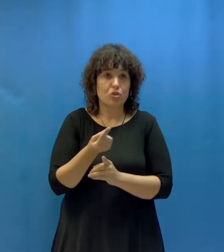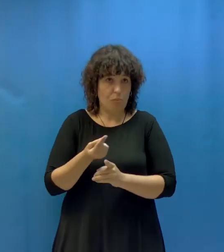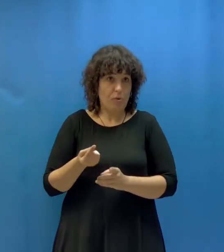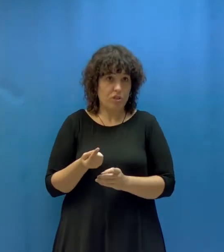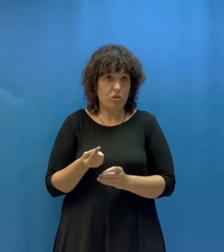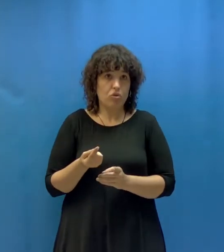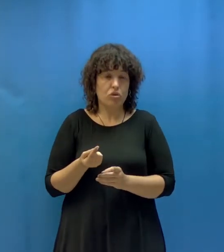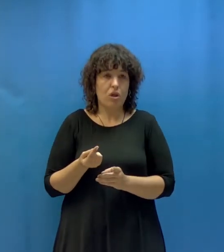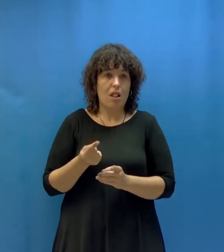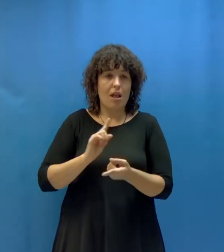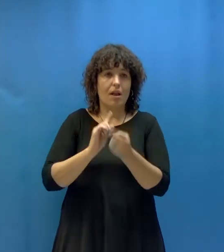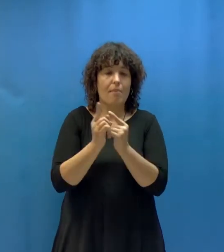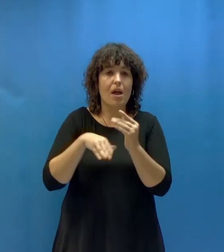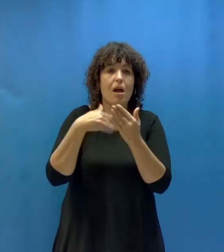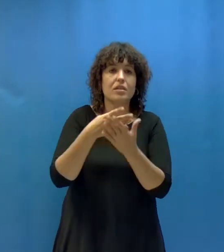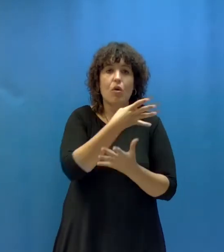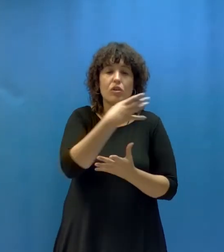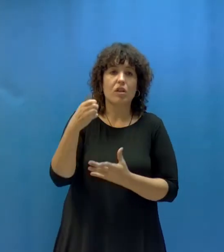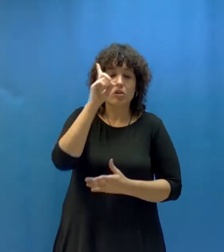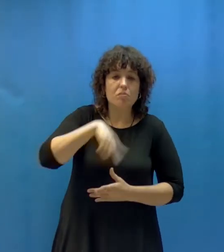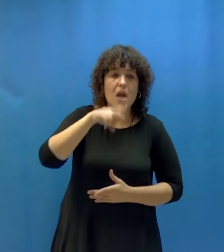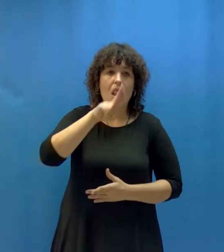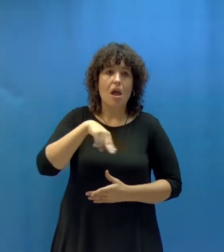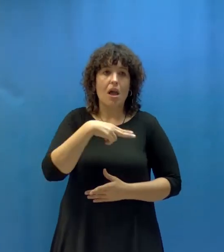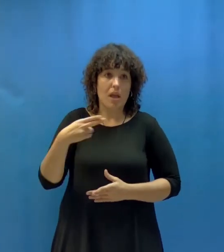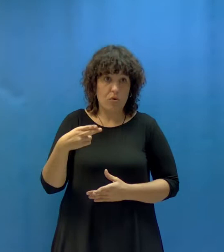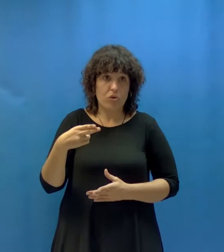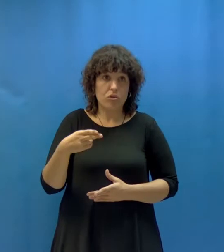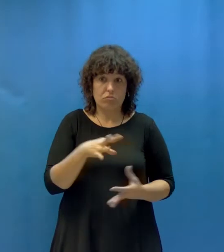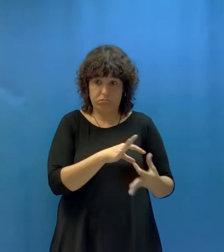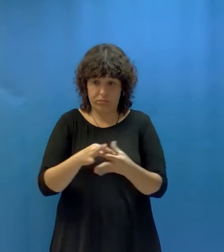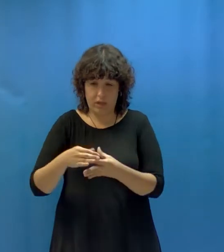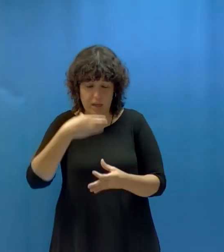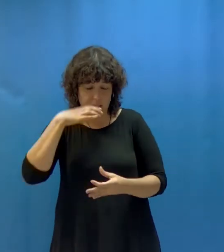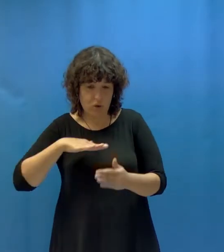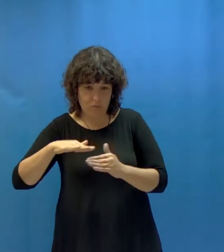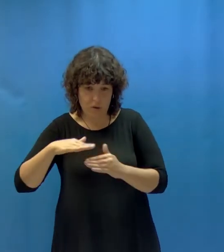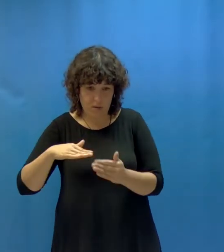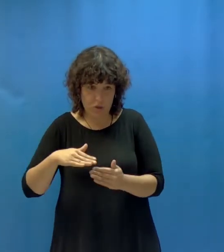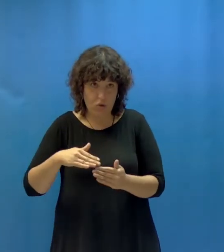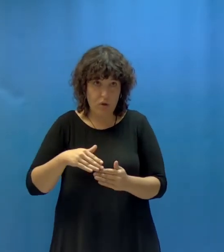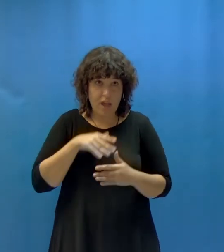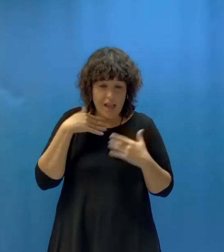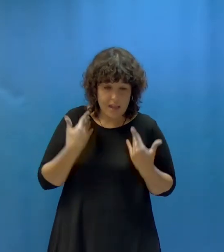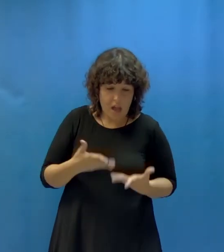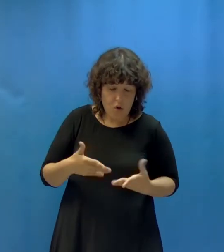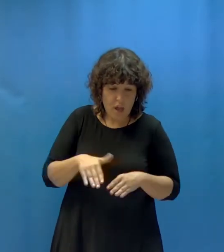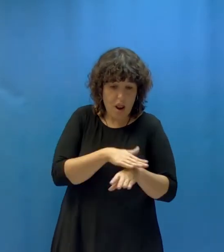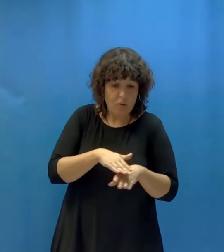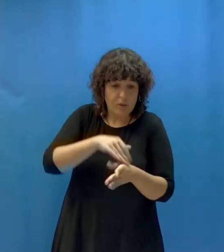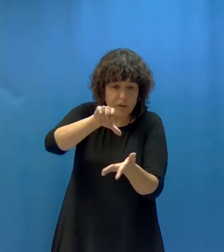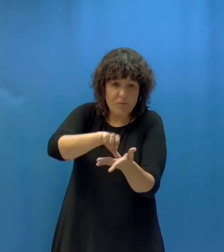a 400.000 euros, a iniciativa de Castelló en Moviment, que enguany el govern municipal no està sent capaç